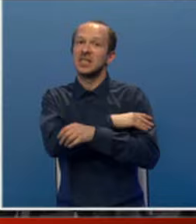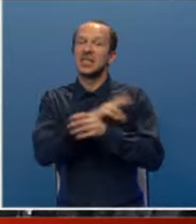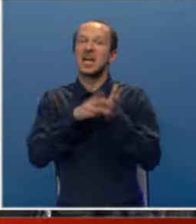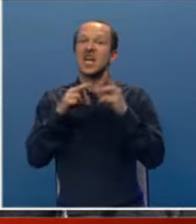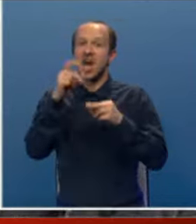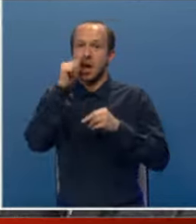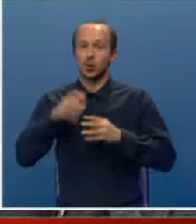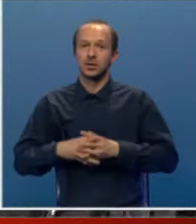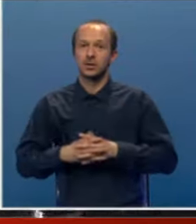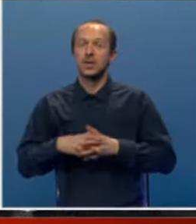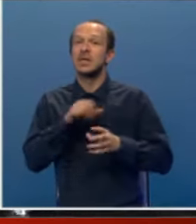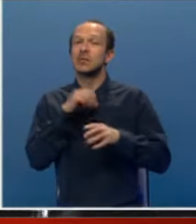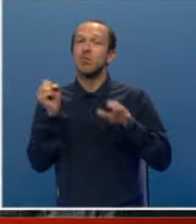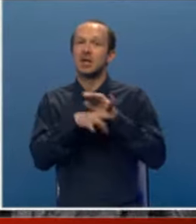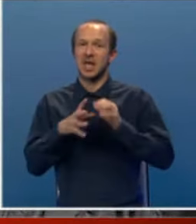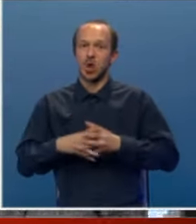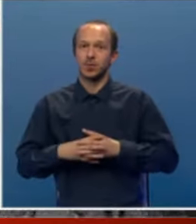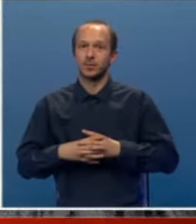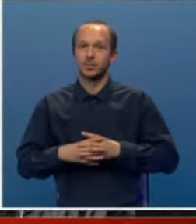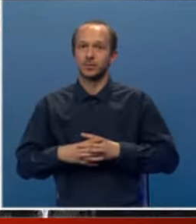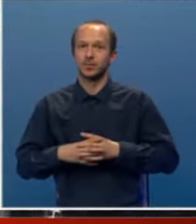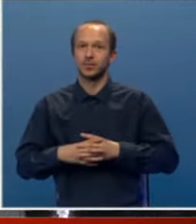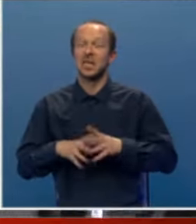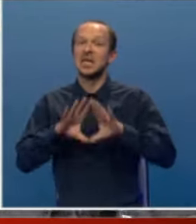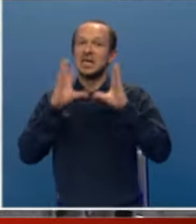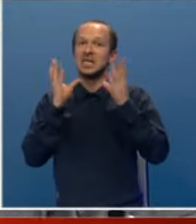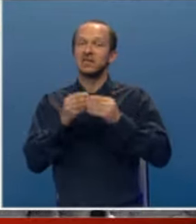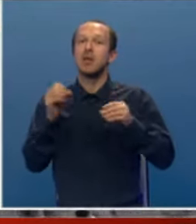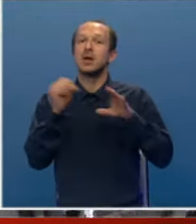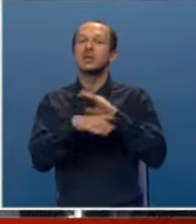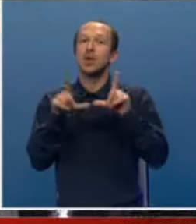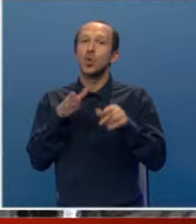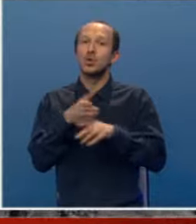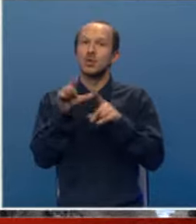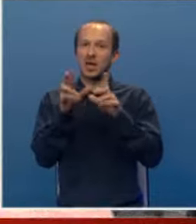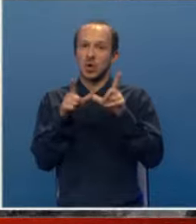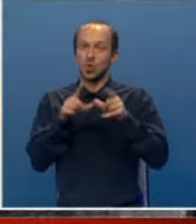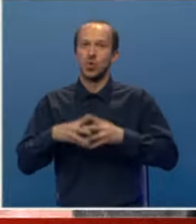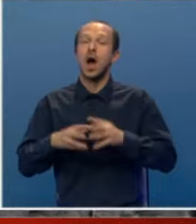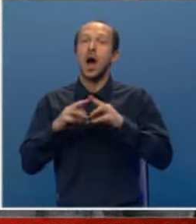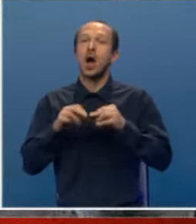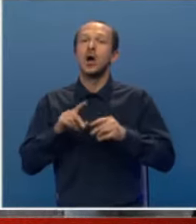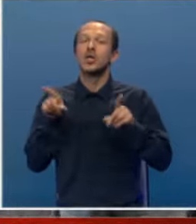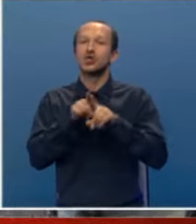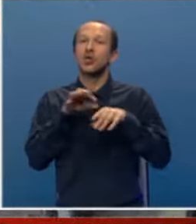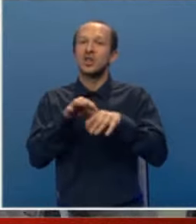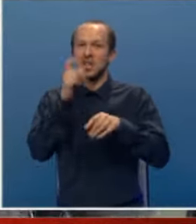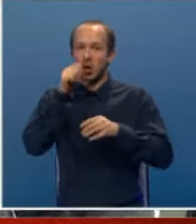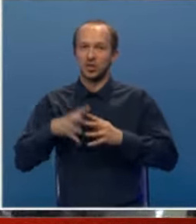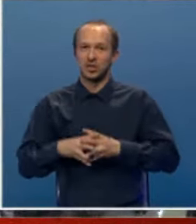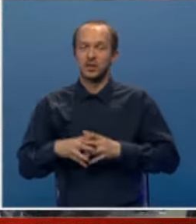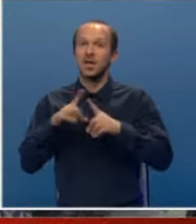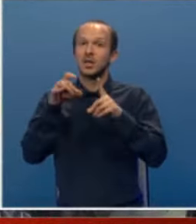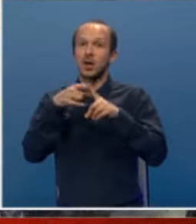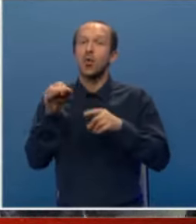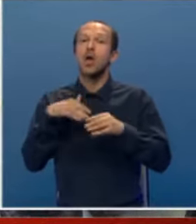narod, tuda samo baca, od tamo pomagnjavija vamo, sve ih bacaju udrinu da su bliže tu, a oni odgora su nagonili narod. Tako